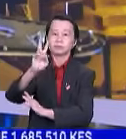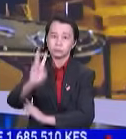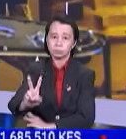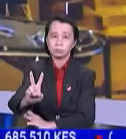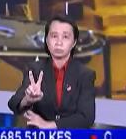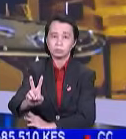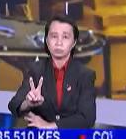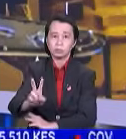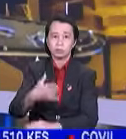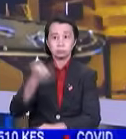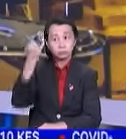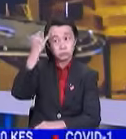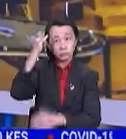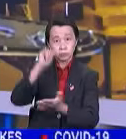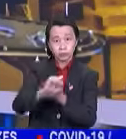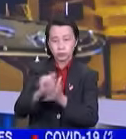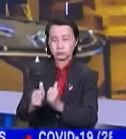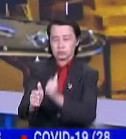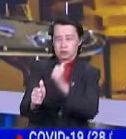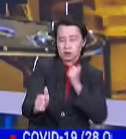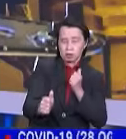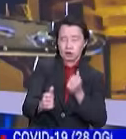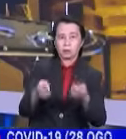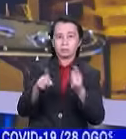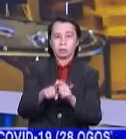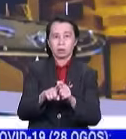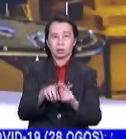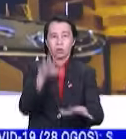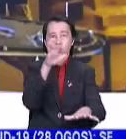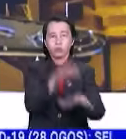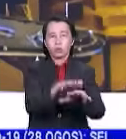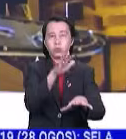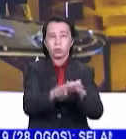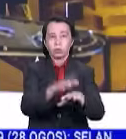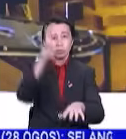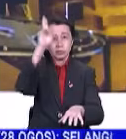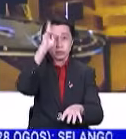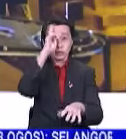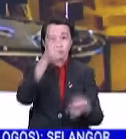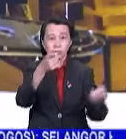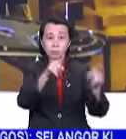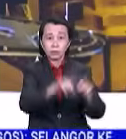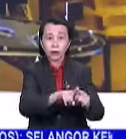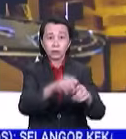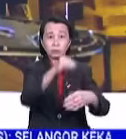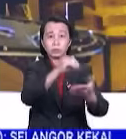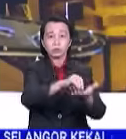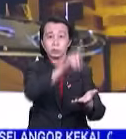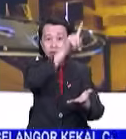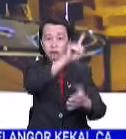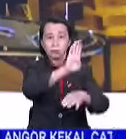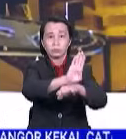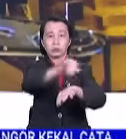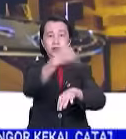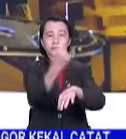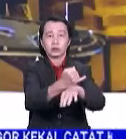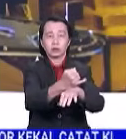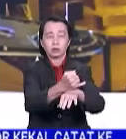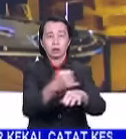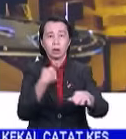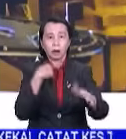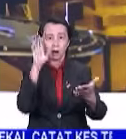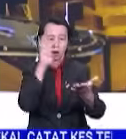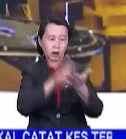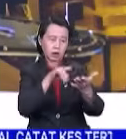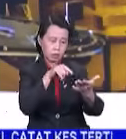tvb inisiatif itu bagi mengelakkan berlaku kesesakan seperti yang berlaku di PTB Stadion Nasional Bukit Jalil yang tulah